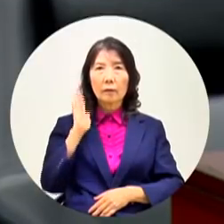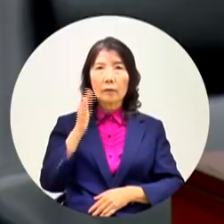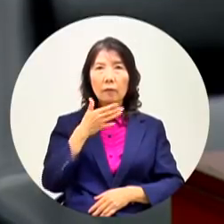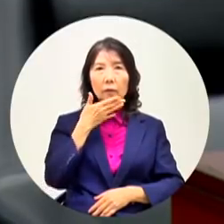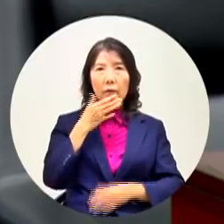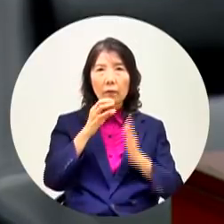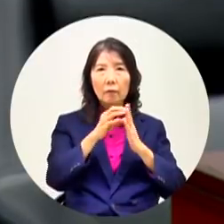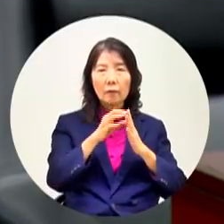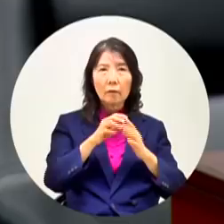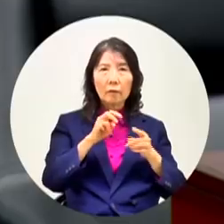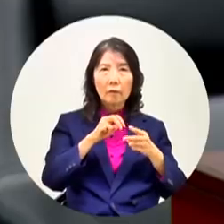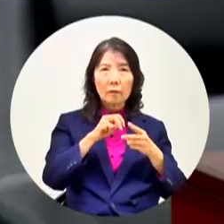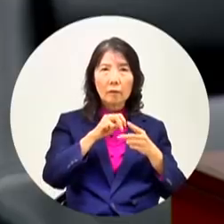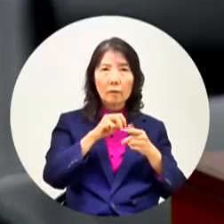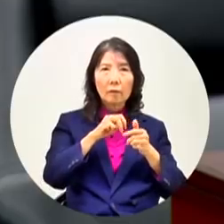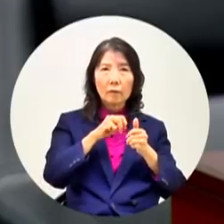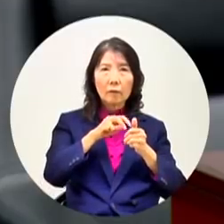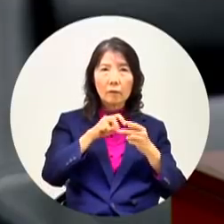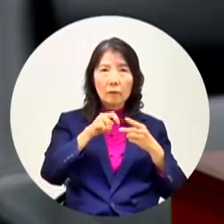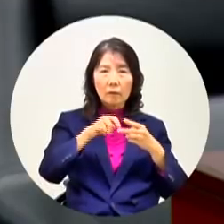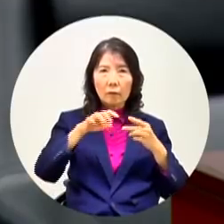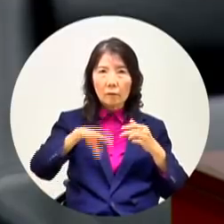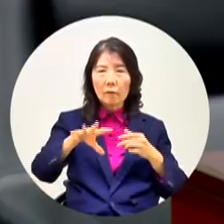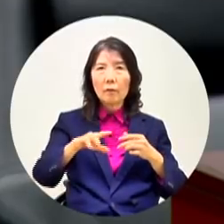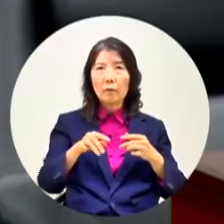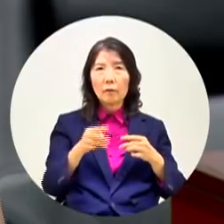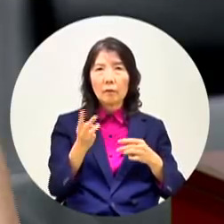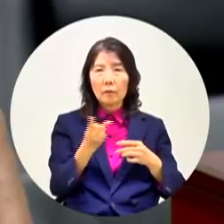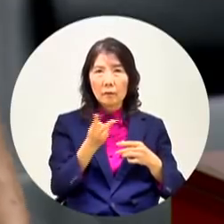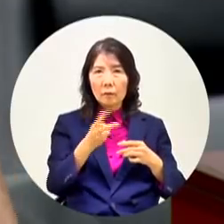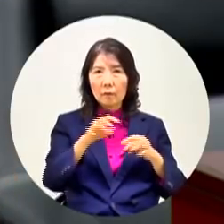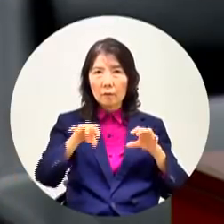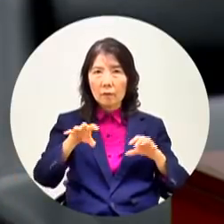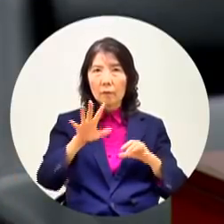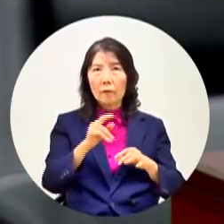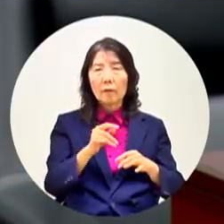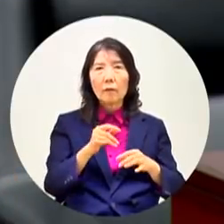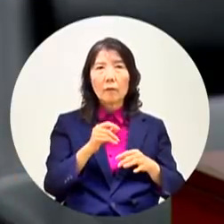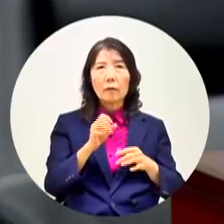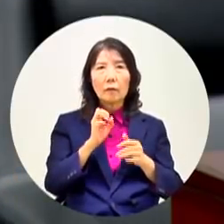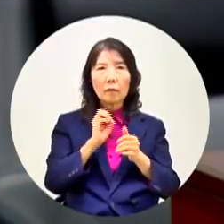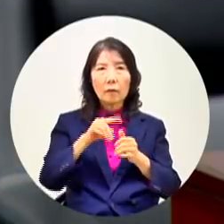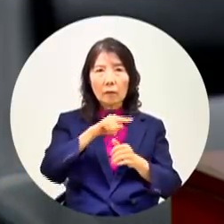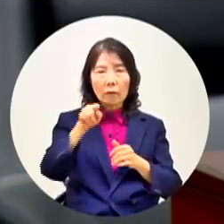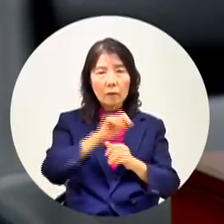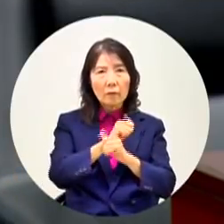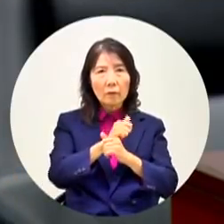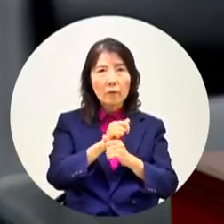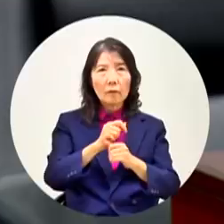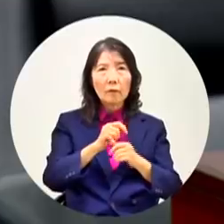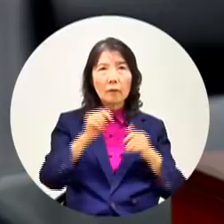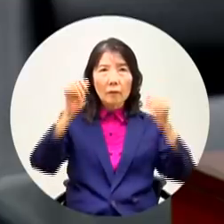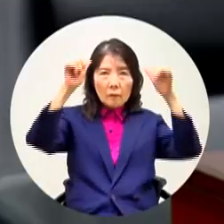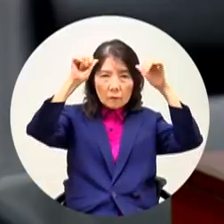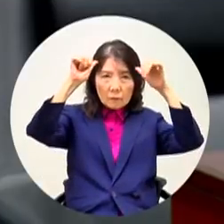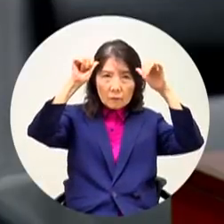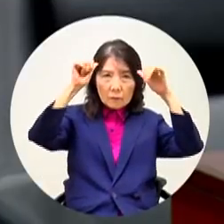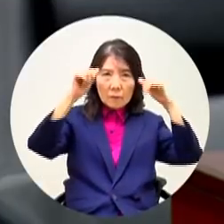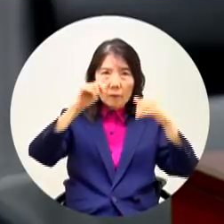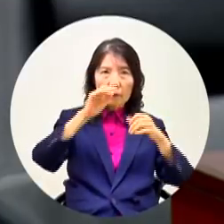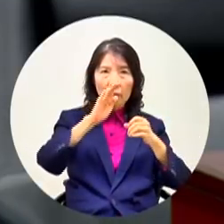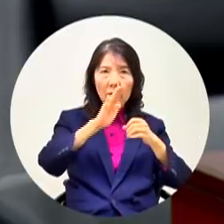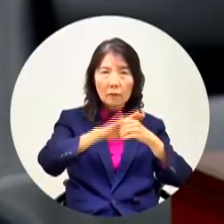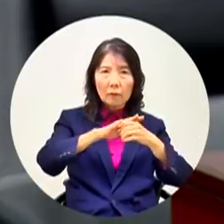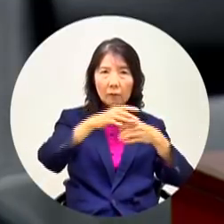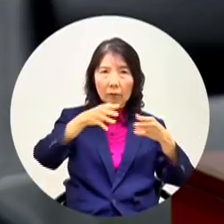跟养工处。水利局跟养工处，我要提供予咱做参考。这是牛寮埔，咱个